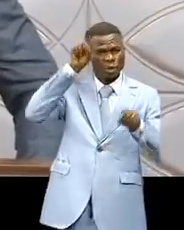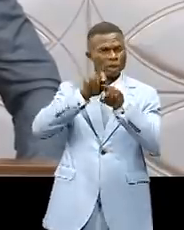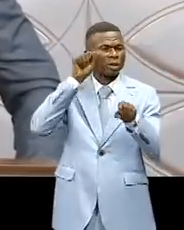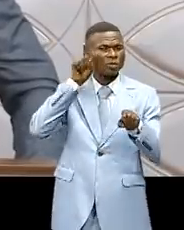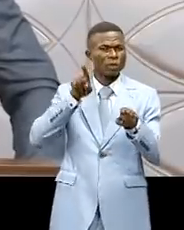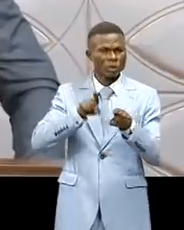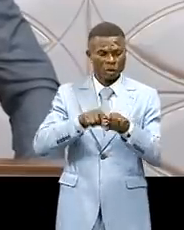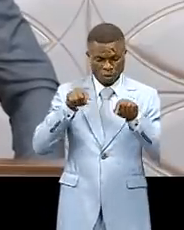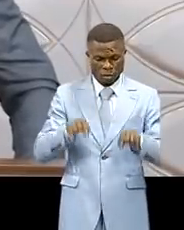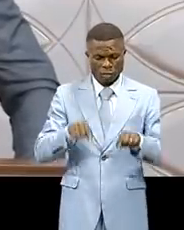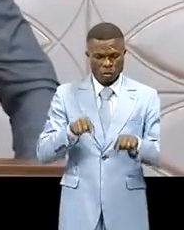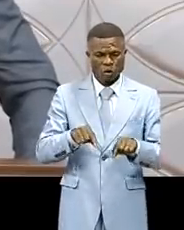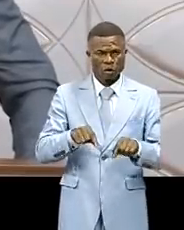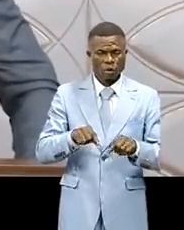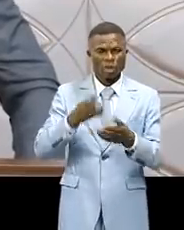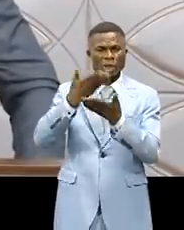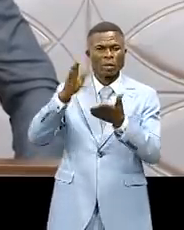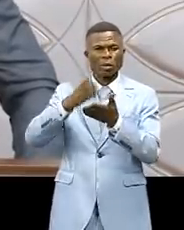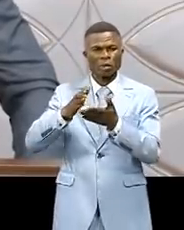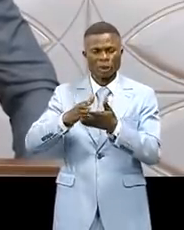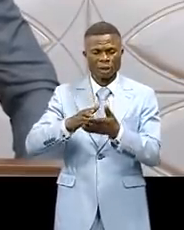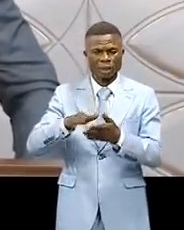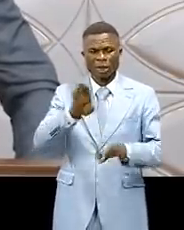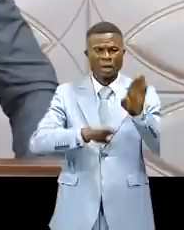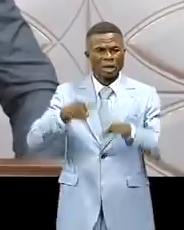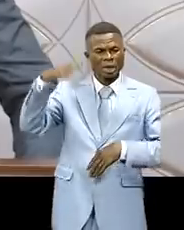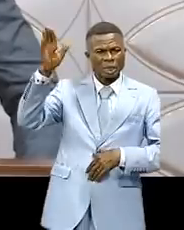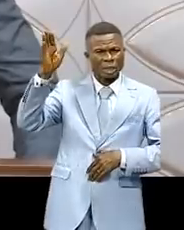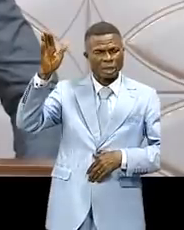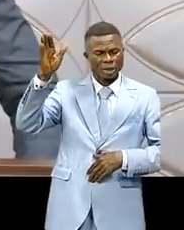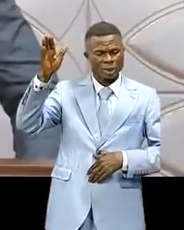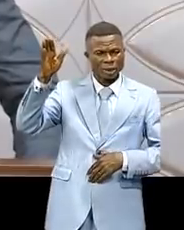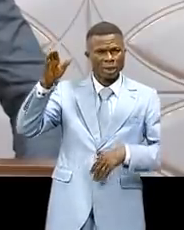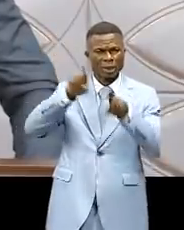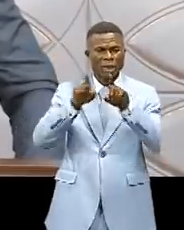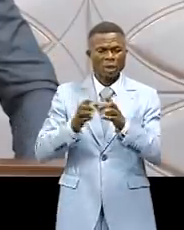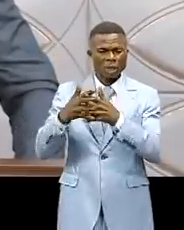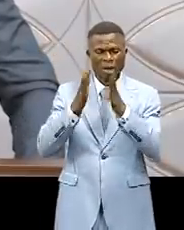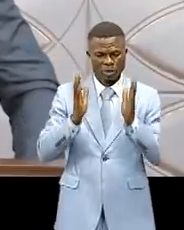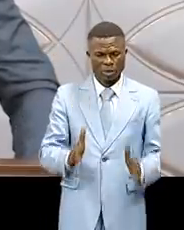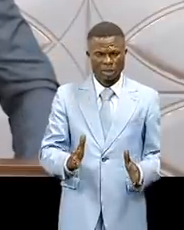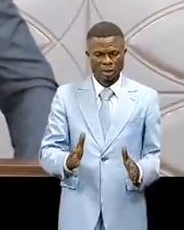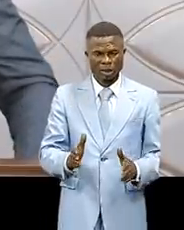aujourd'hui disséminés sur les terres insulaires des caraïbe et des amériques